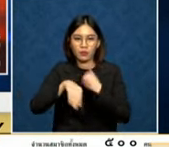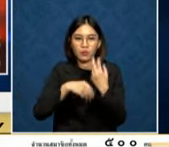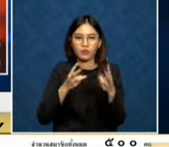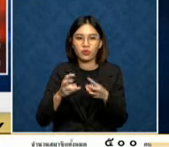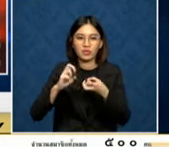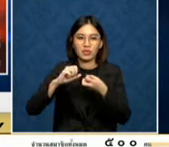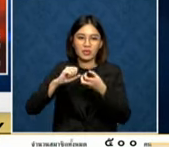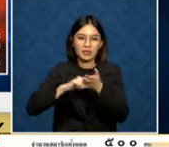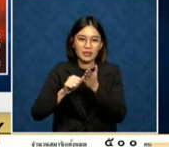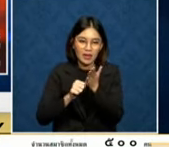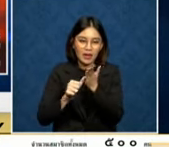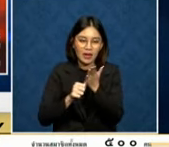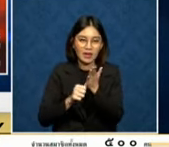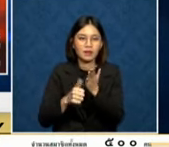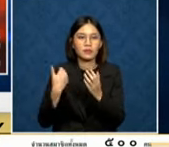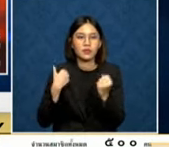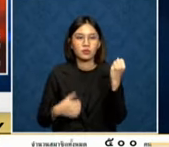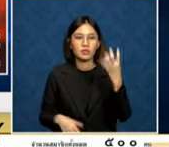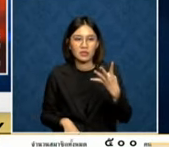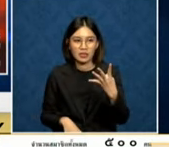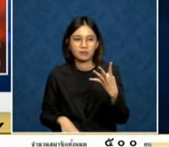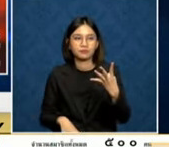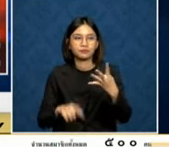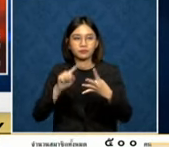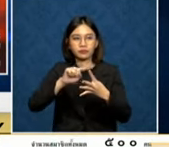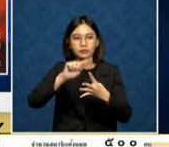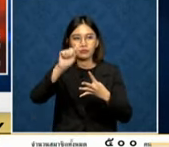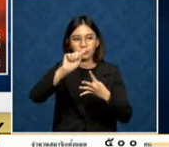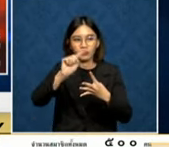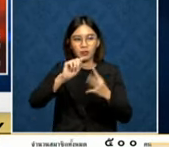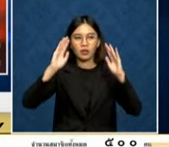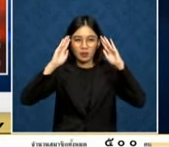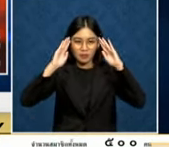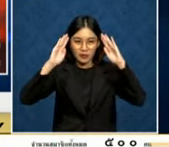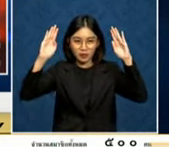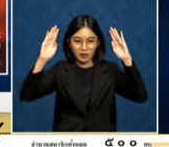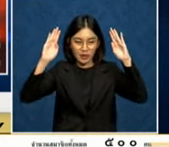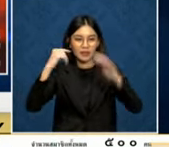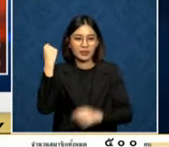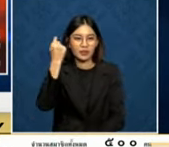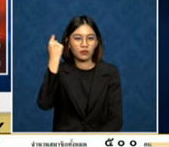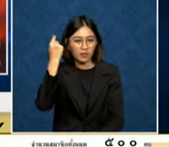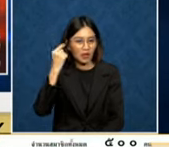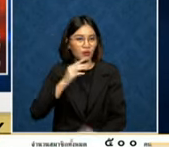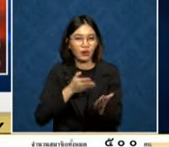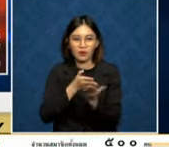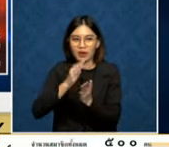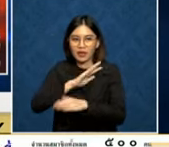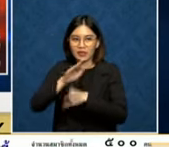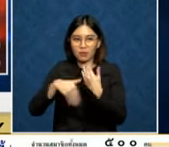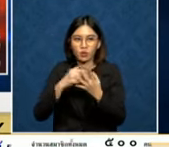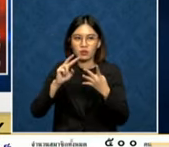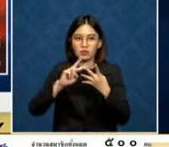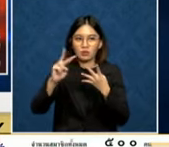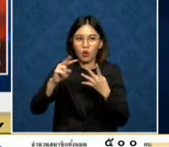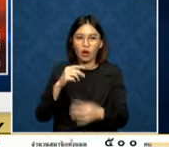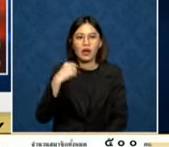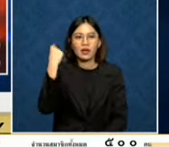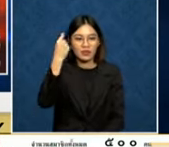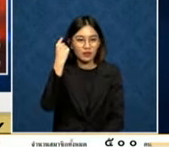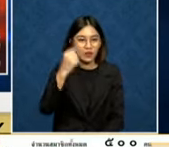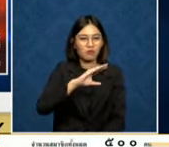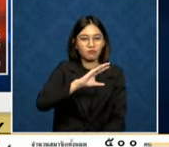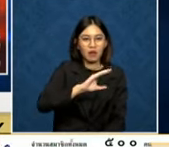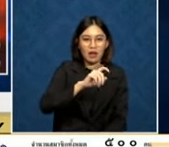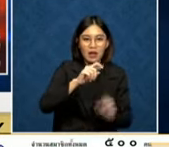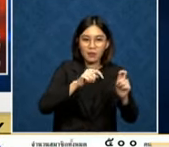และพัฒนาด้วยกลยุทธ์หลัก 4ประการดังนี้นะคะ 1ค่ะยกระดับประสบการณ์ท่องเที่ยวในทุกมิติ2กระจายการท่องเที่ยวจากเมือง